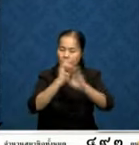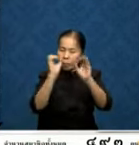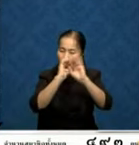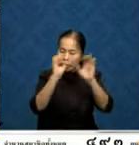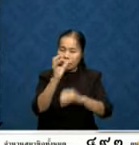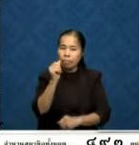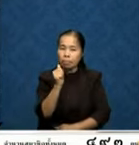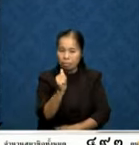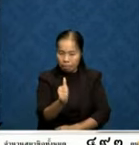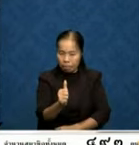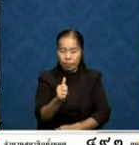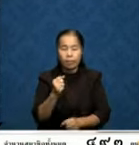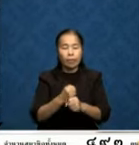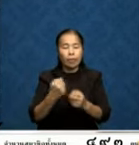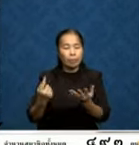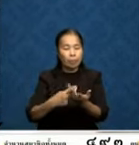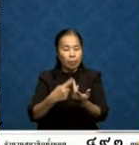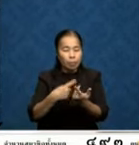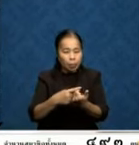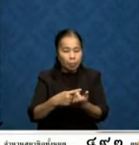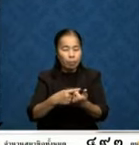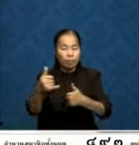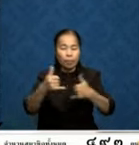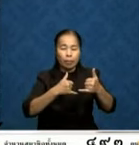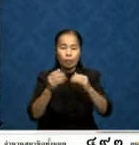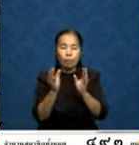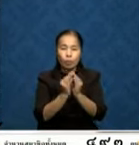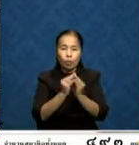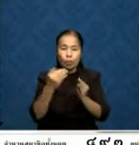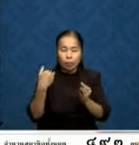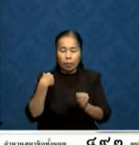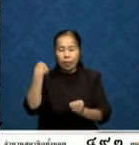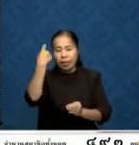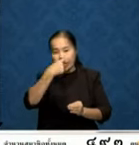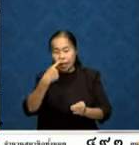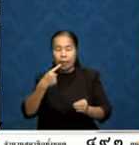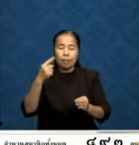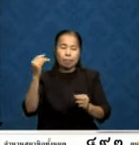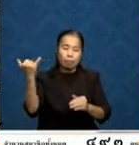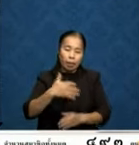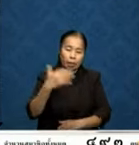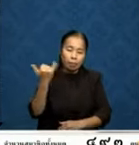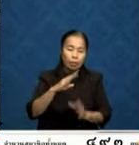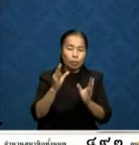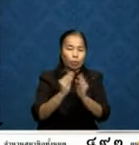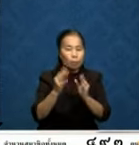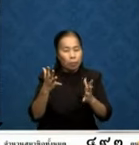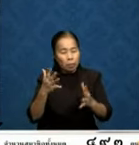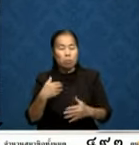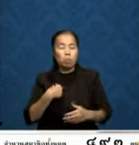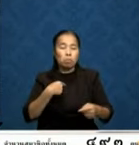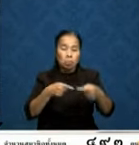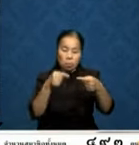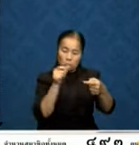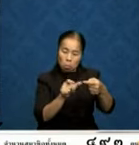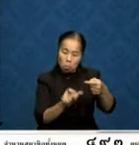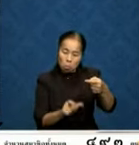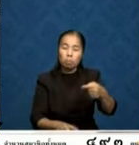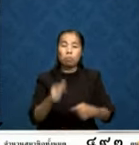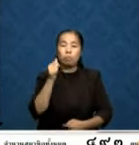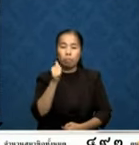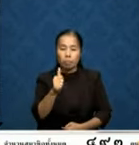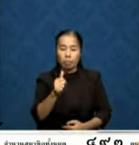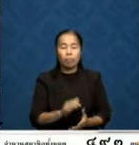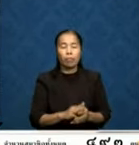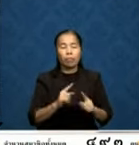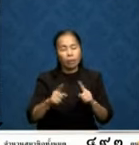มีการนับจำนวนในการเข้าประชุมแล้วก็บอกด้วยว่าใครขาดประชุมเยอะมากน้อยขนาดไหนประเด็นก็คือผมก็มาเอะใ